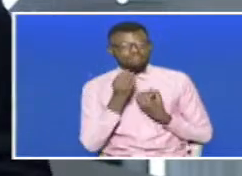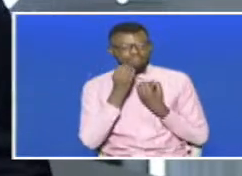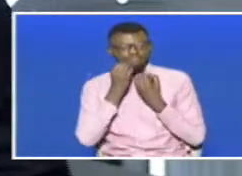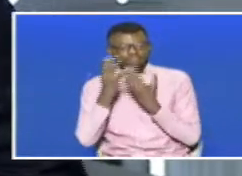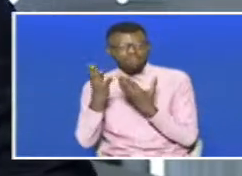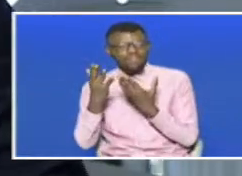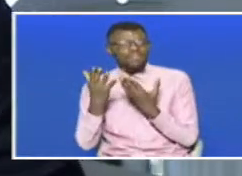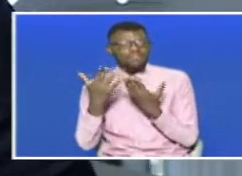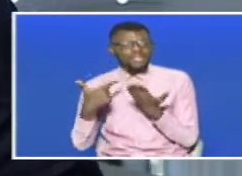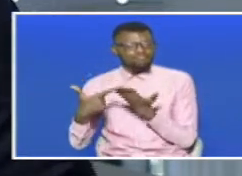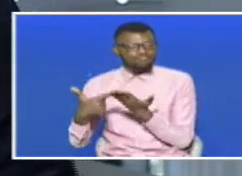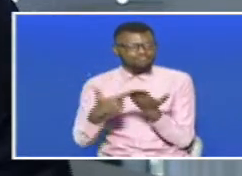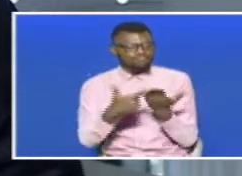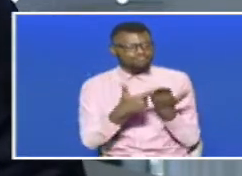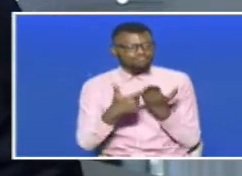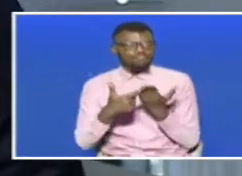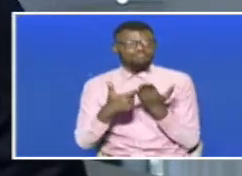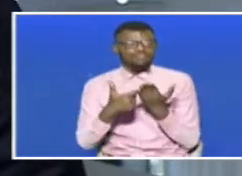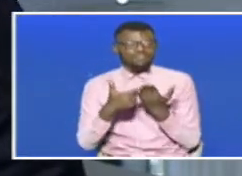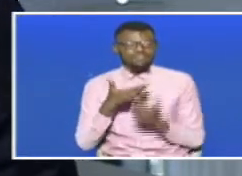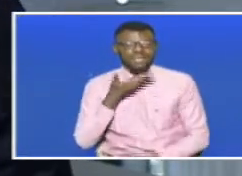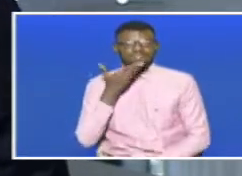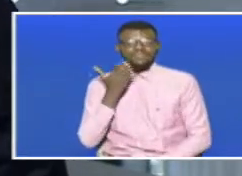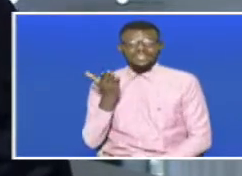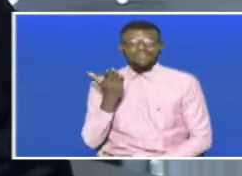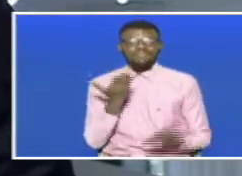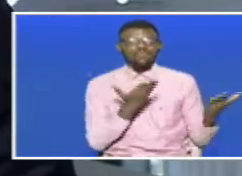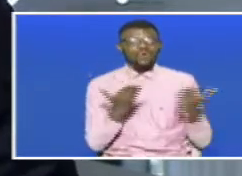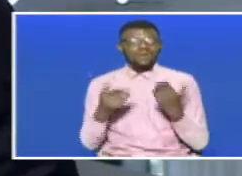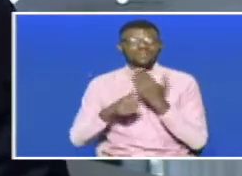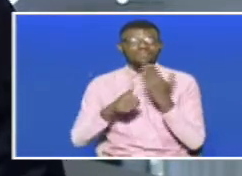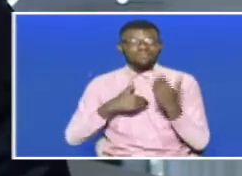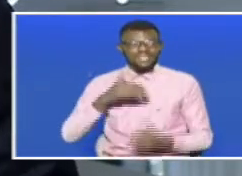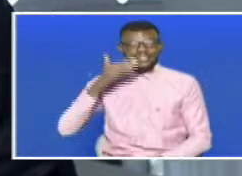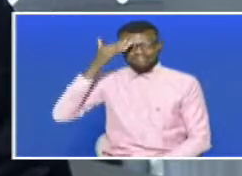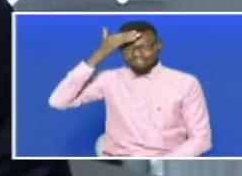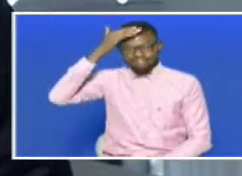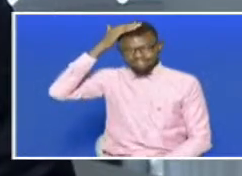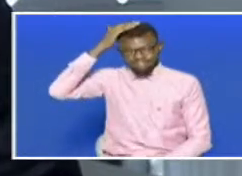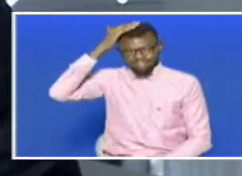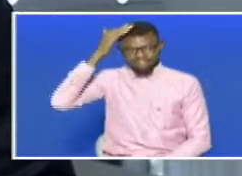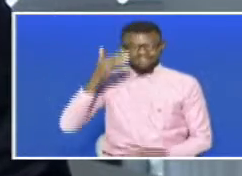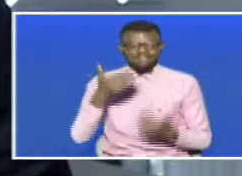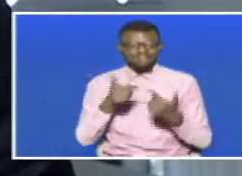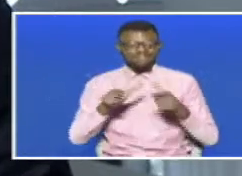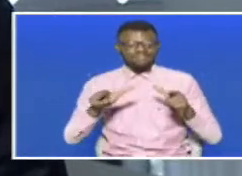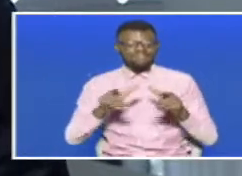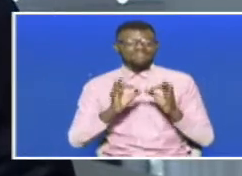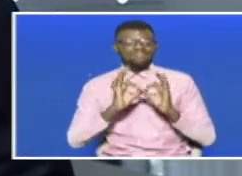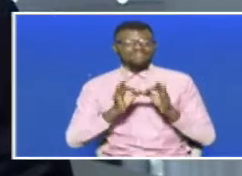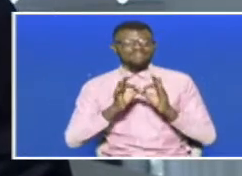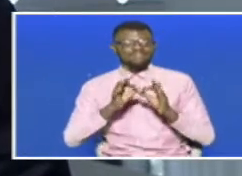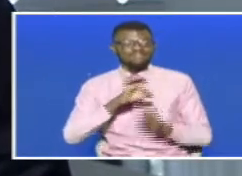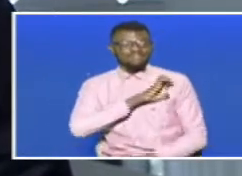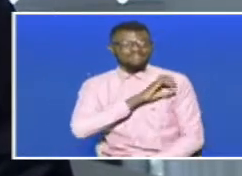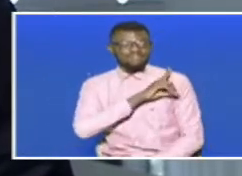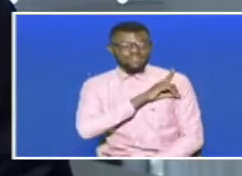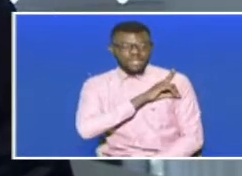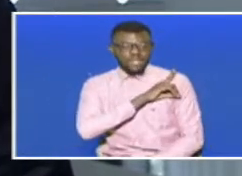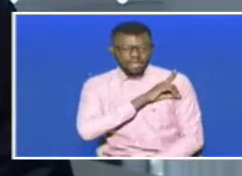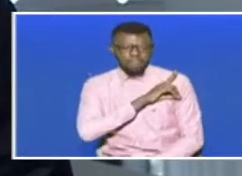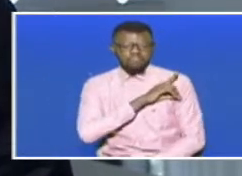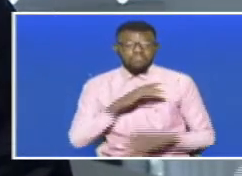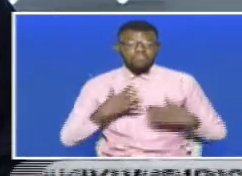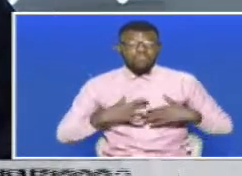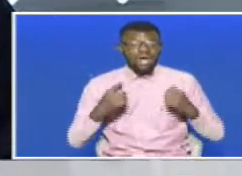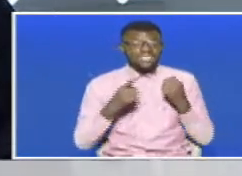maswala hayo ili kuweza kuyapata majibu yake. Karibu, jina langu ni Suleiman Yeri na mwenzangu ishara ni Damian Evans. Watu sita wa